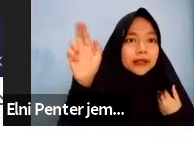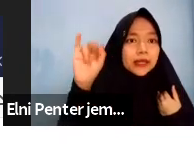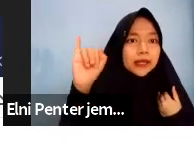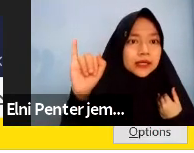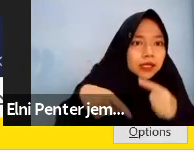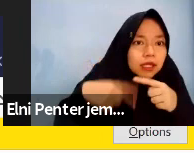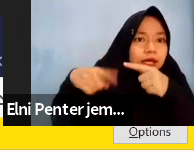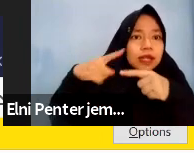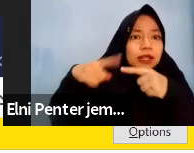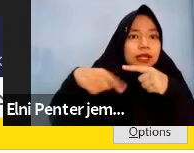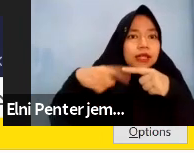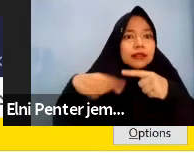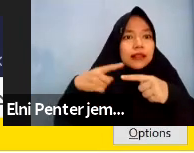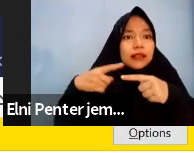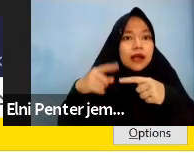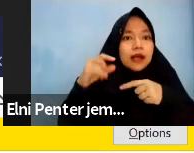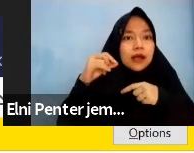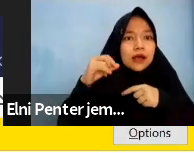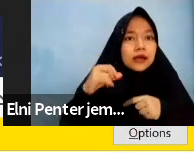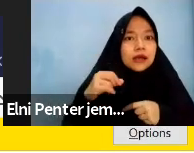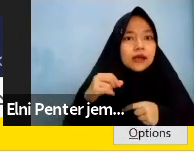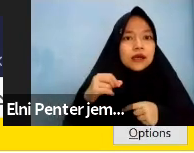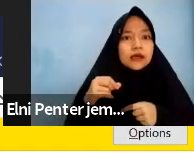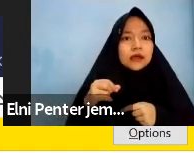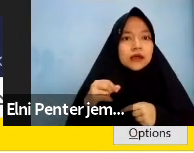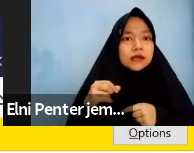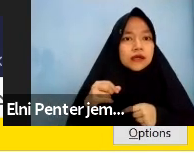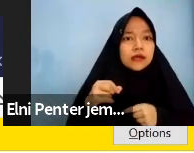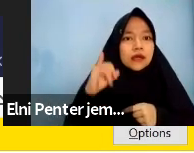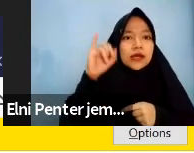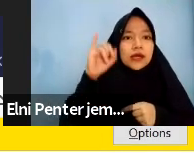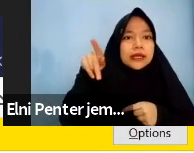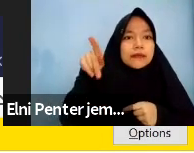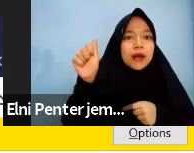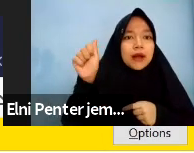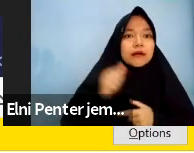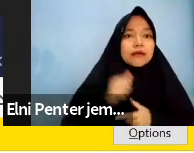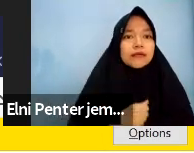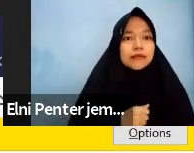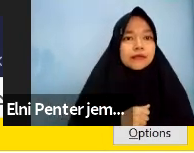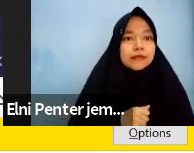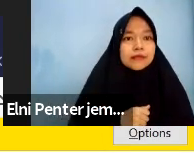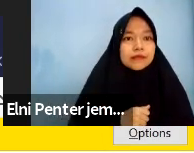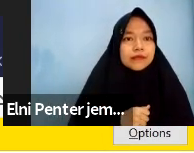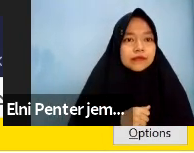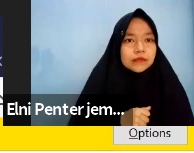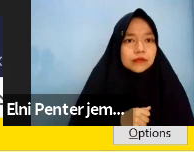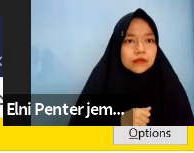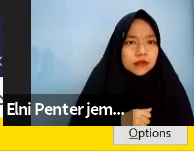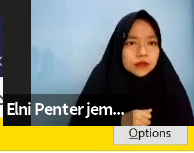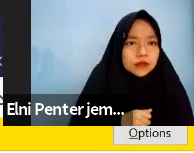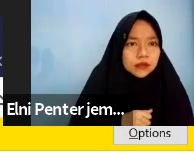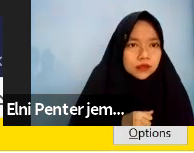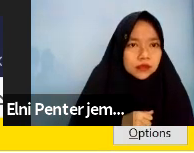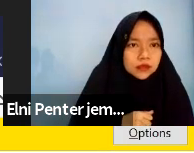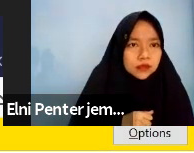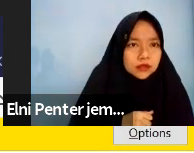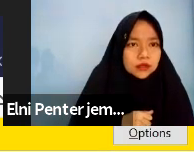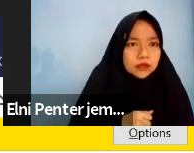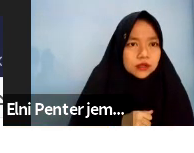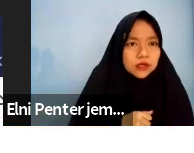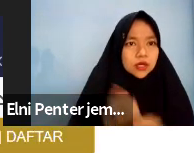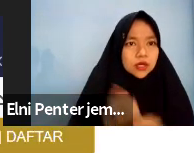kita sekarang masuk ke hai oke siaran nah ini ini yang tadi saya